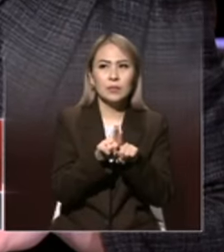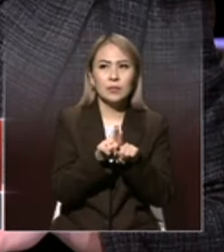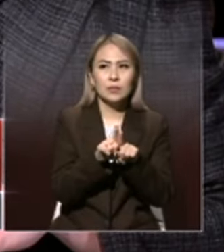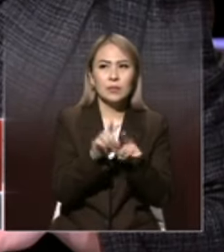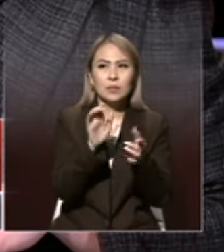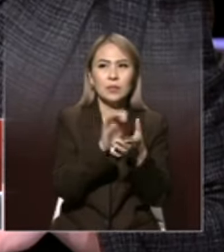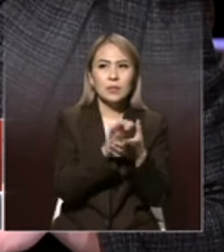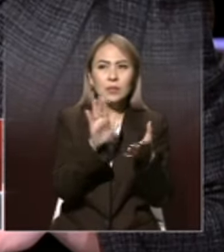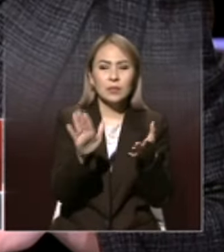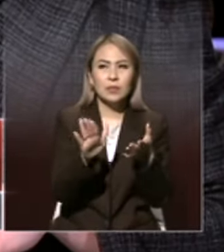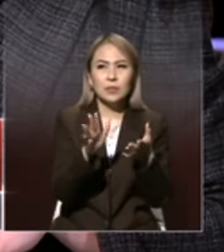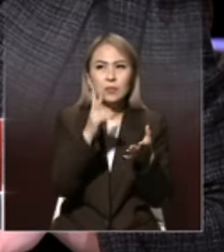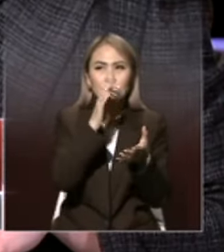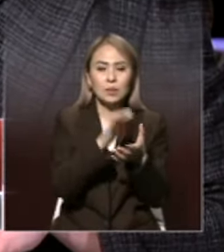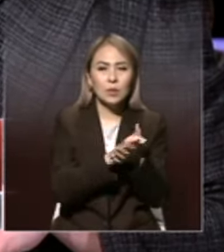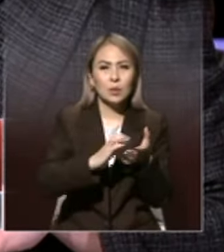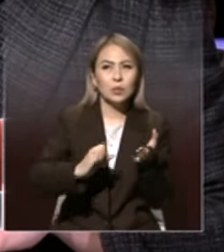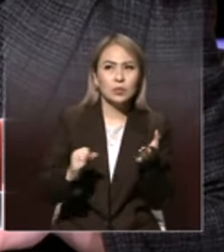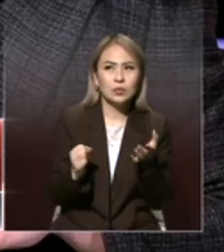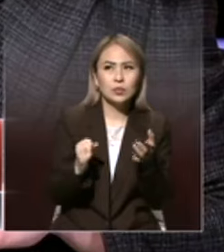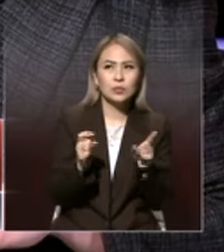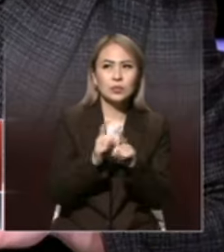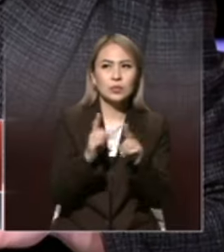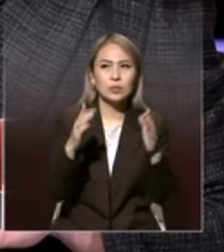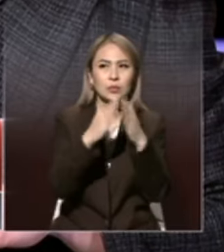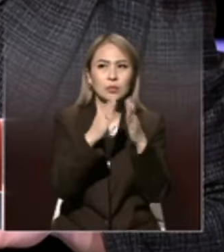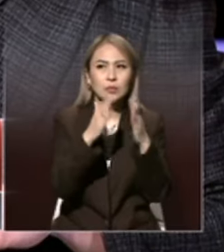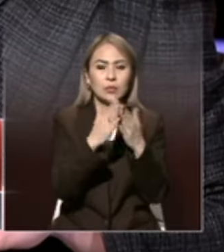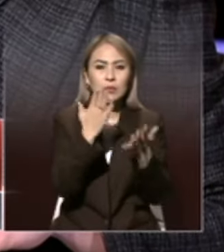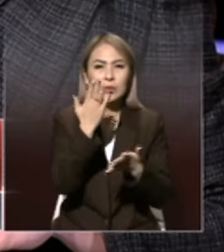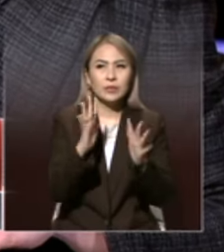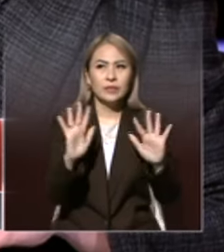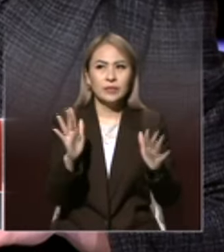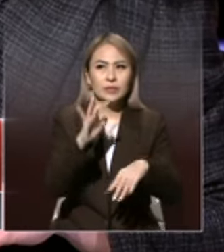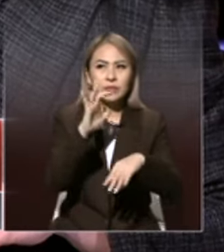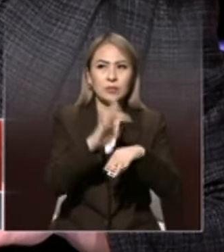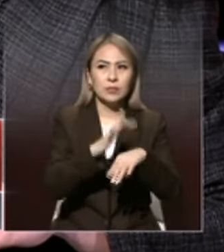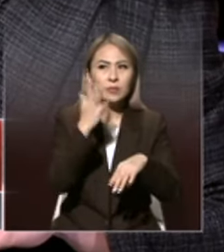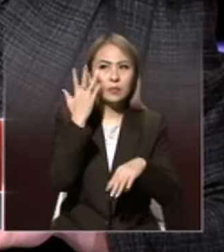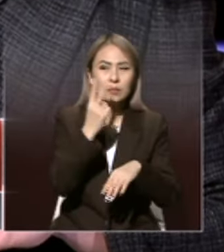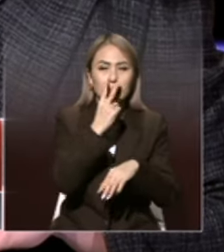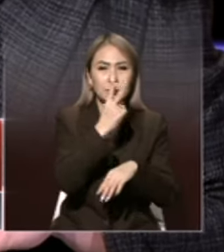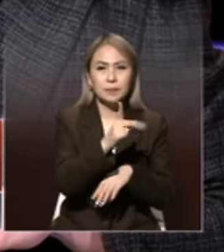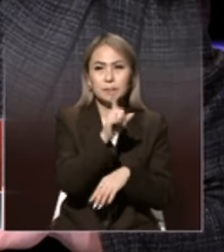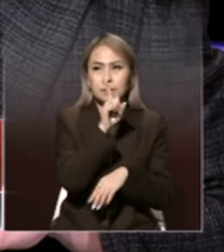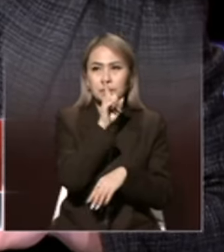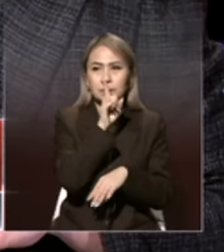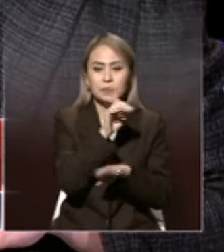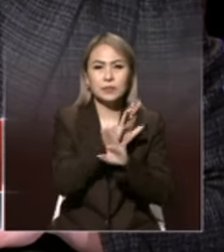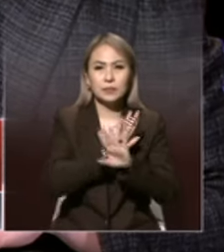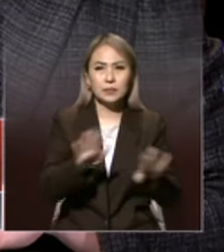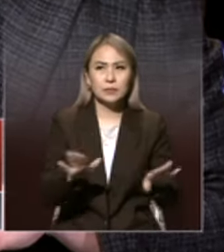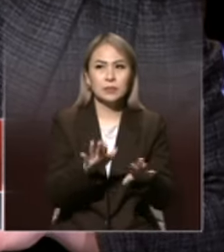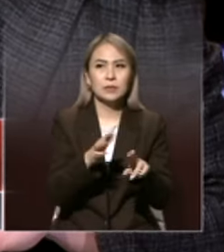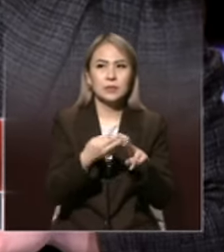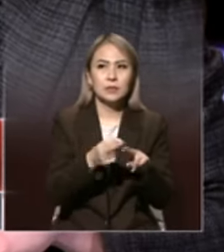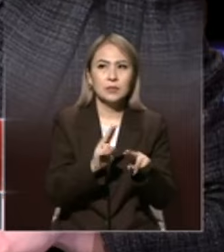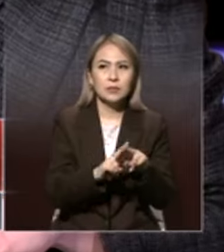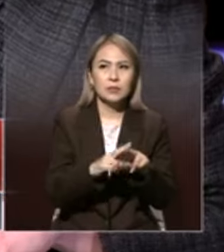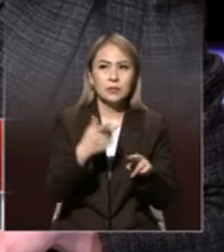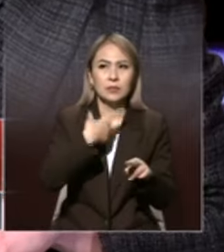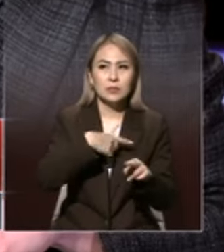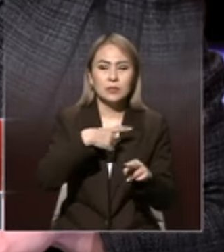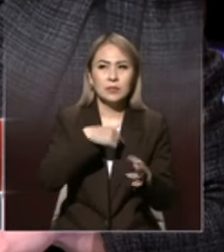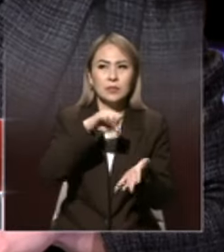адамдарда, или таныстарында, достарында, өздерінің үйлерінде болсын, осындай факт орын алған кезінде көз жұма қарамай, соған